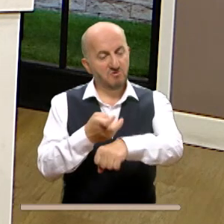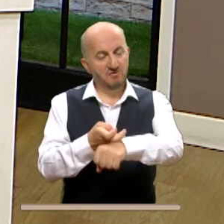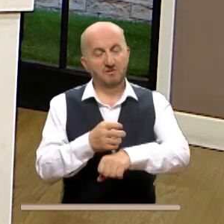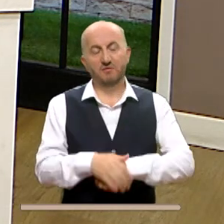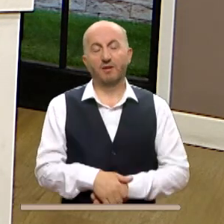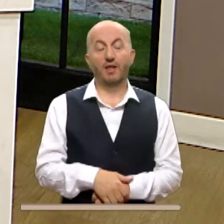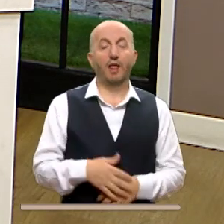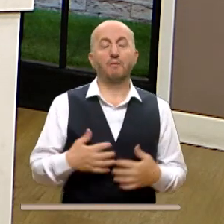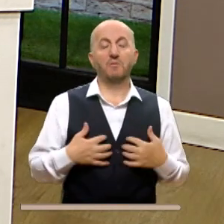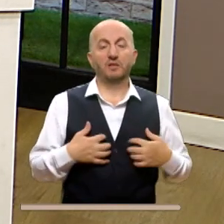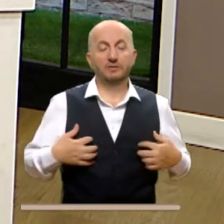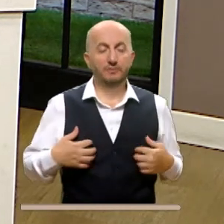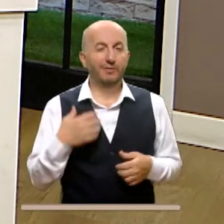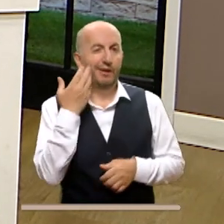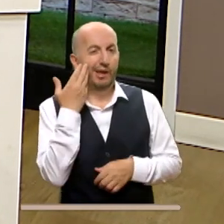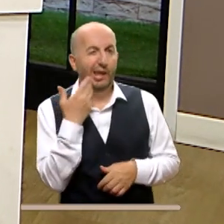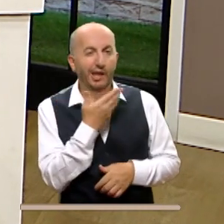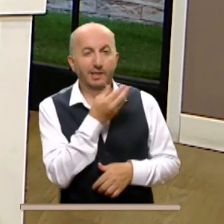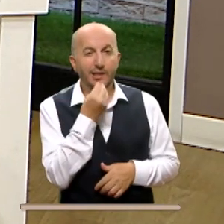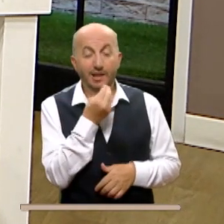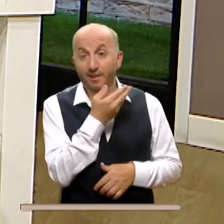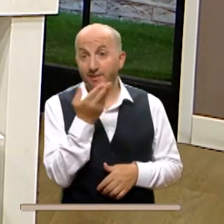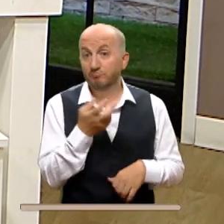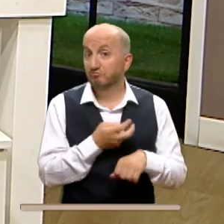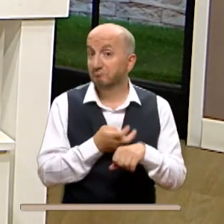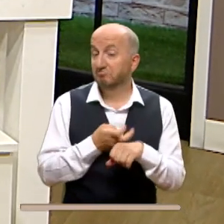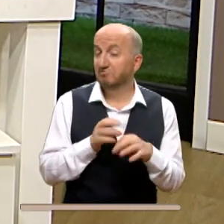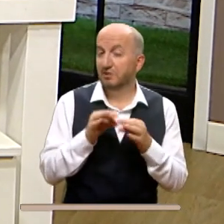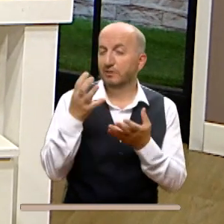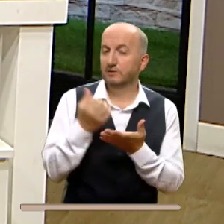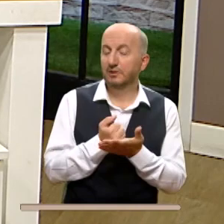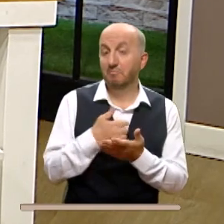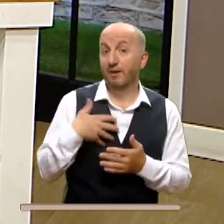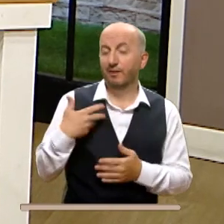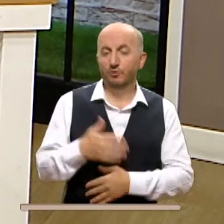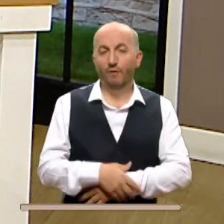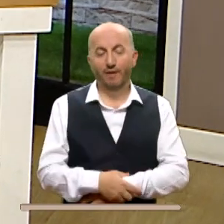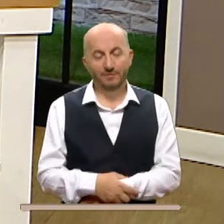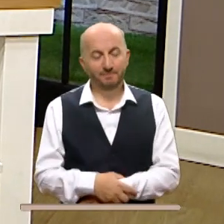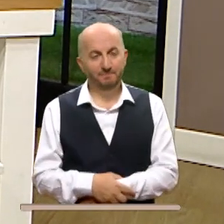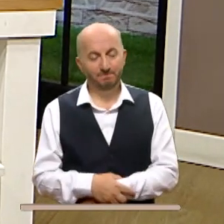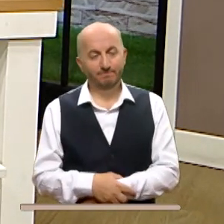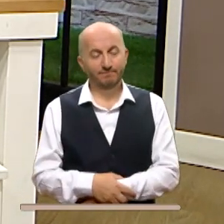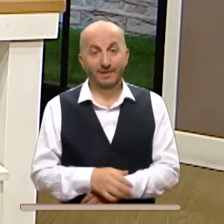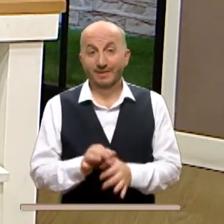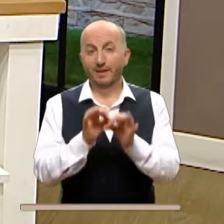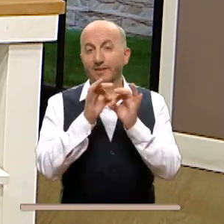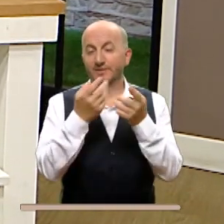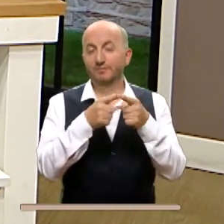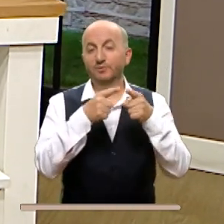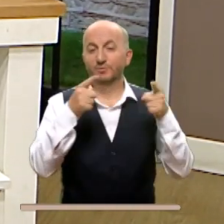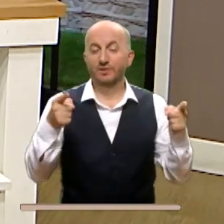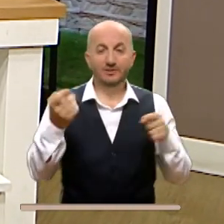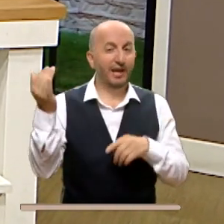Emre, eminim ekran başındaki birçok genç bu başarıyı nasıl elde ettiğini merak ediyorlar. Evet. Nasıl bir